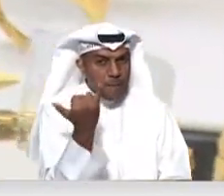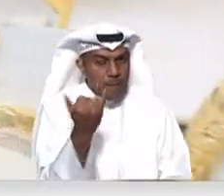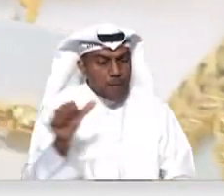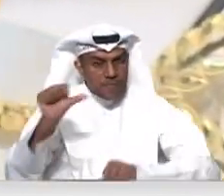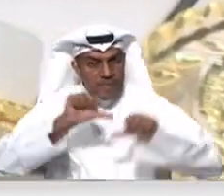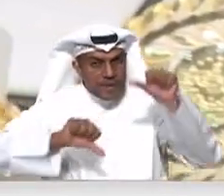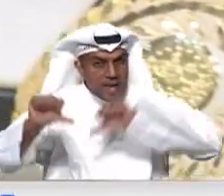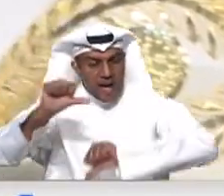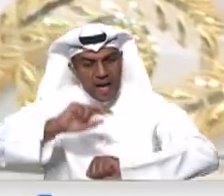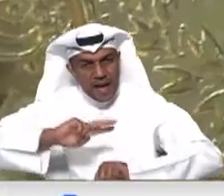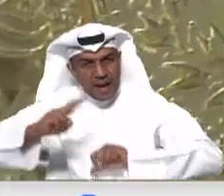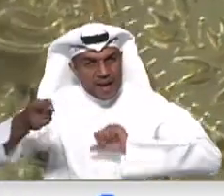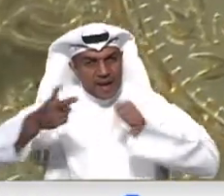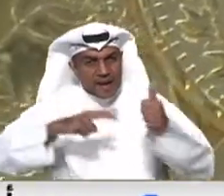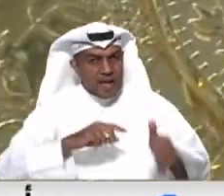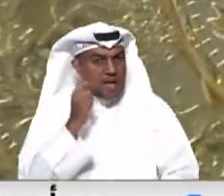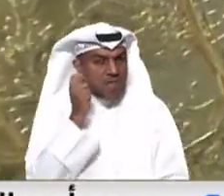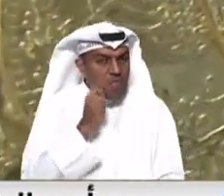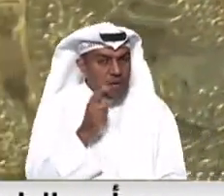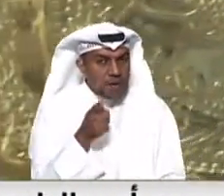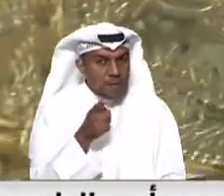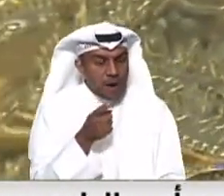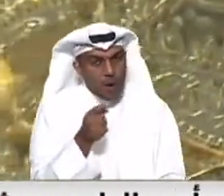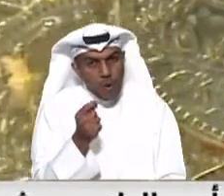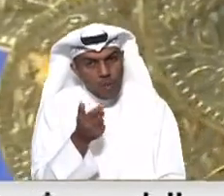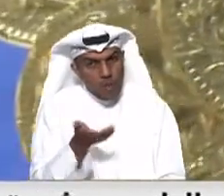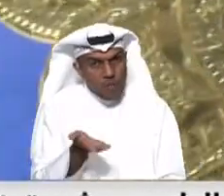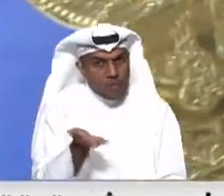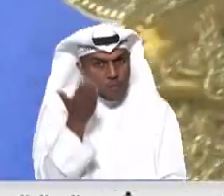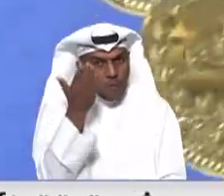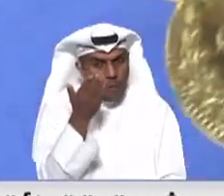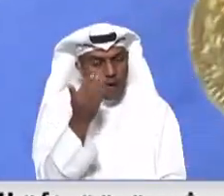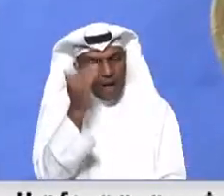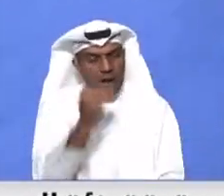على الذهب الإماراتي للربع كيلو فما فوق تكون